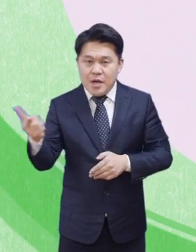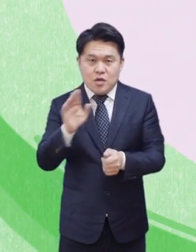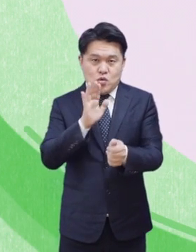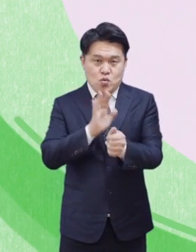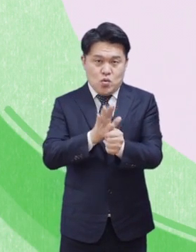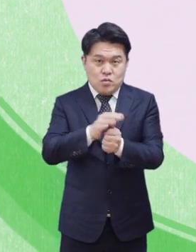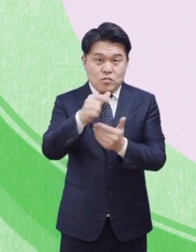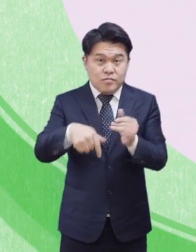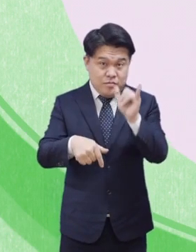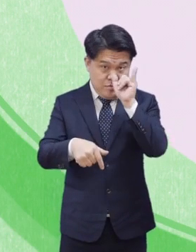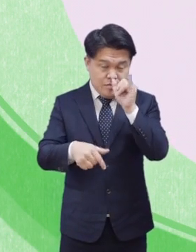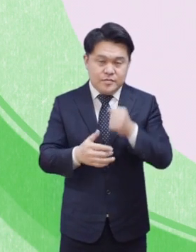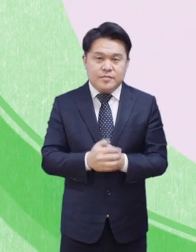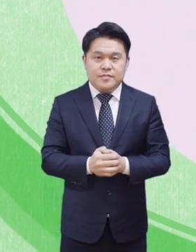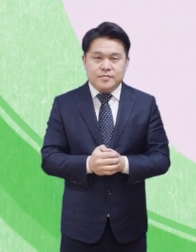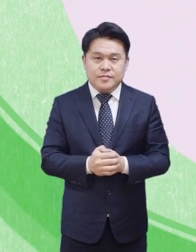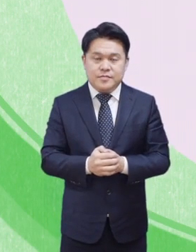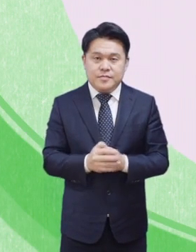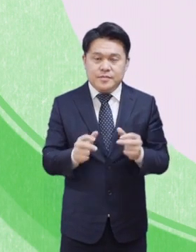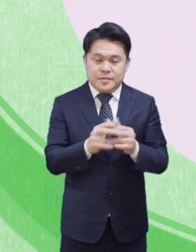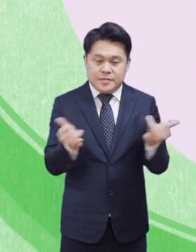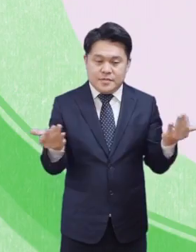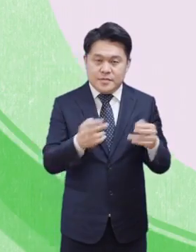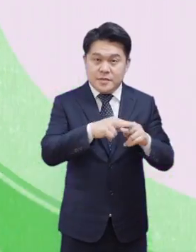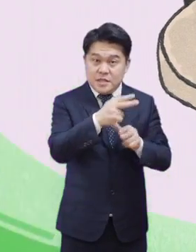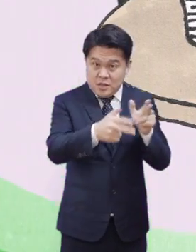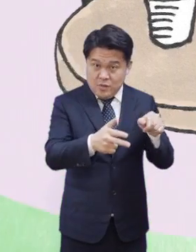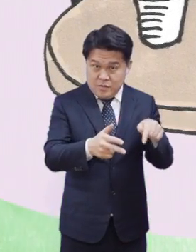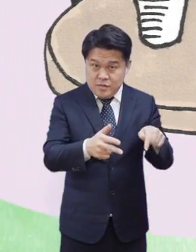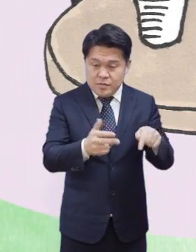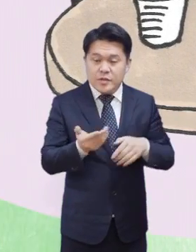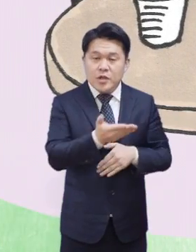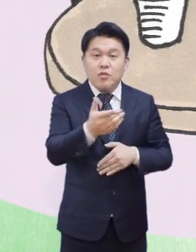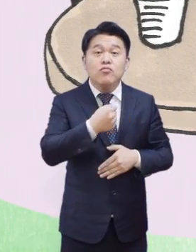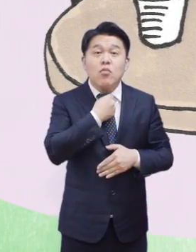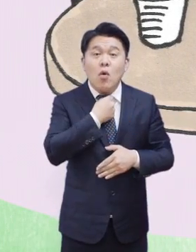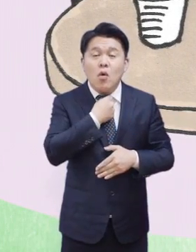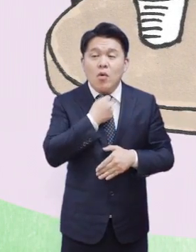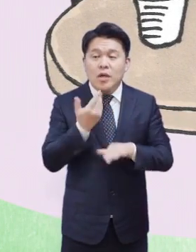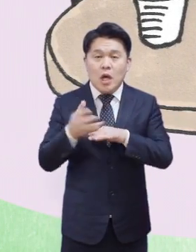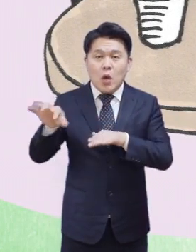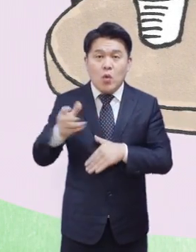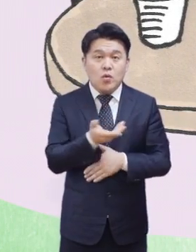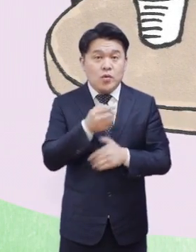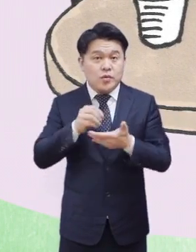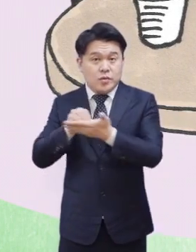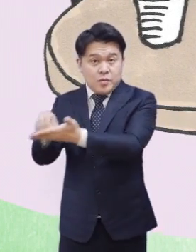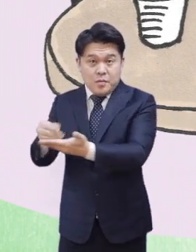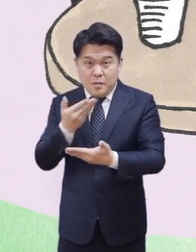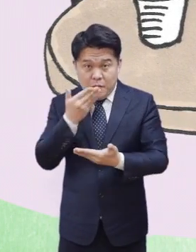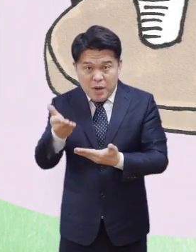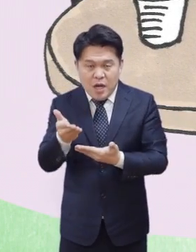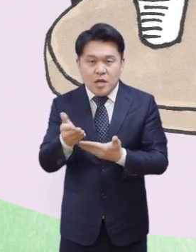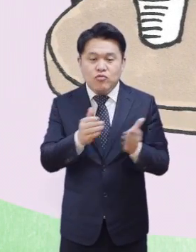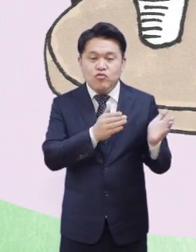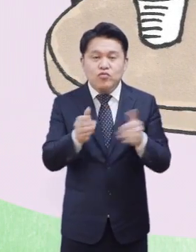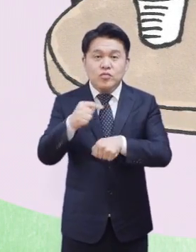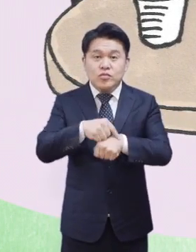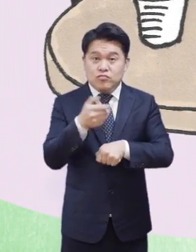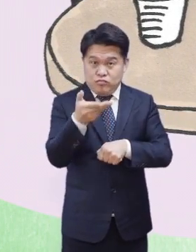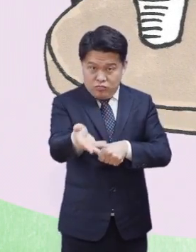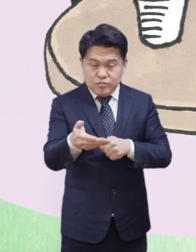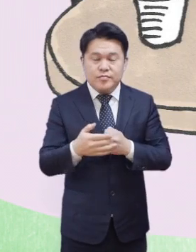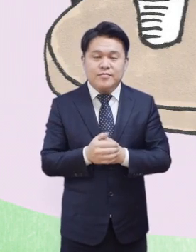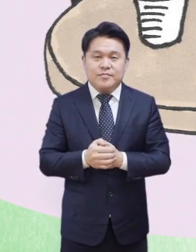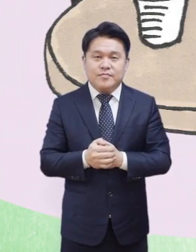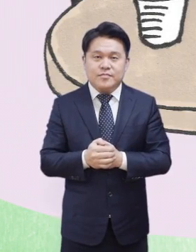지원 프로그램을 지원해드립니다. 장애인 일자리 사업은 여러분이 원하는 다른 곳으로 취업할 수 있도록 준비